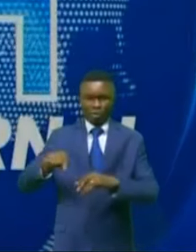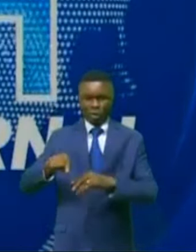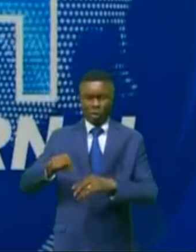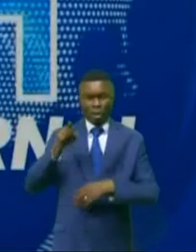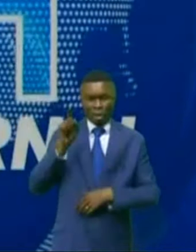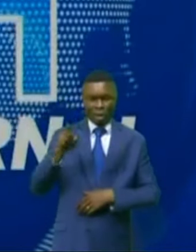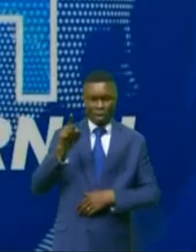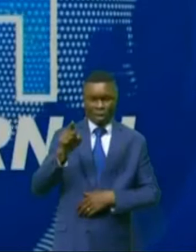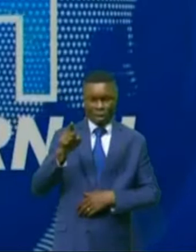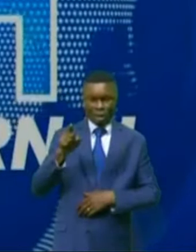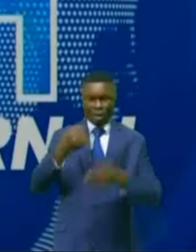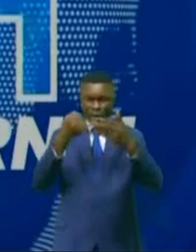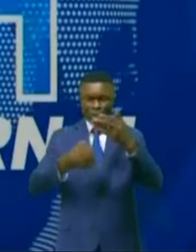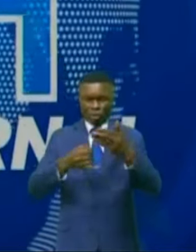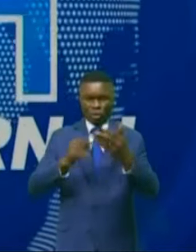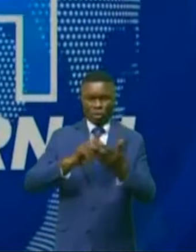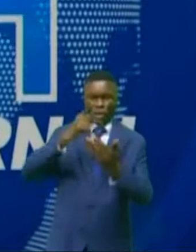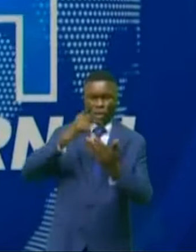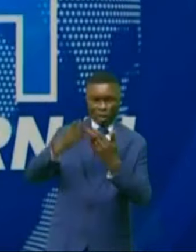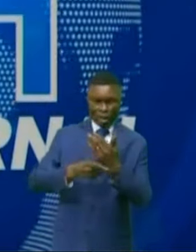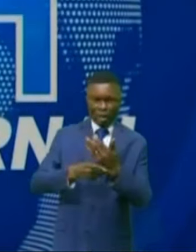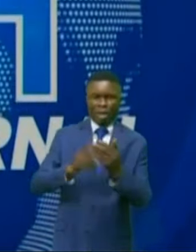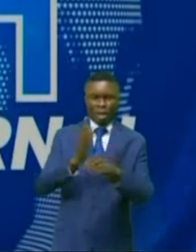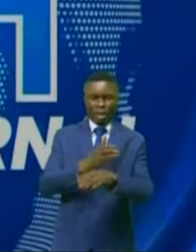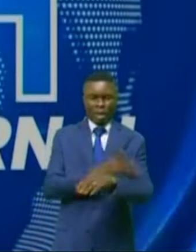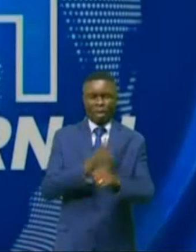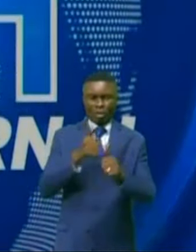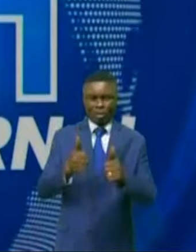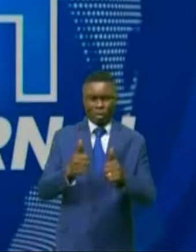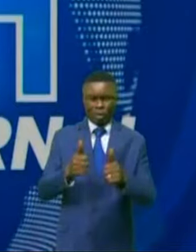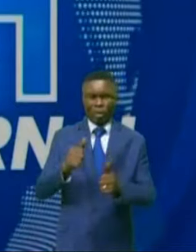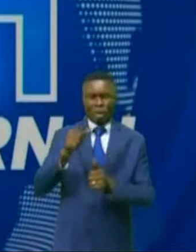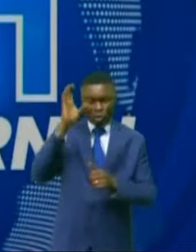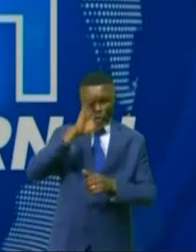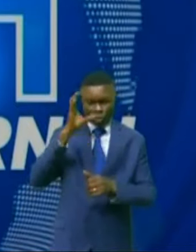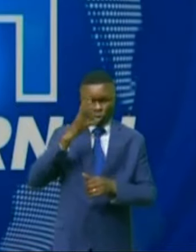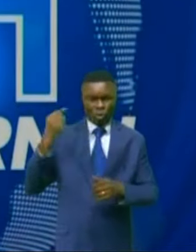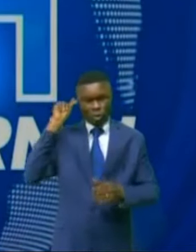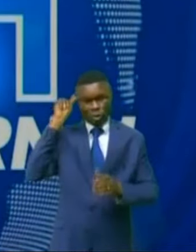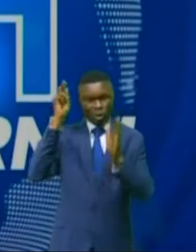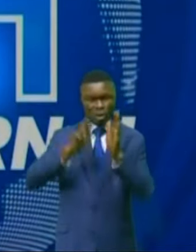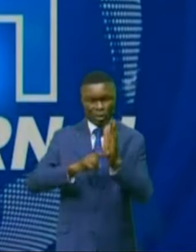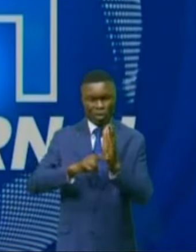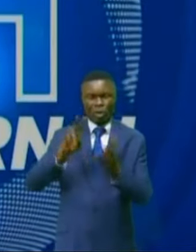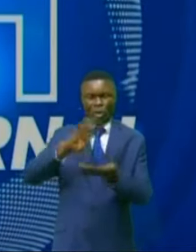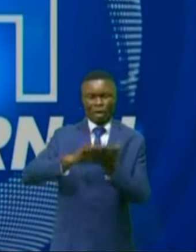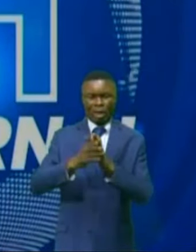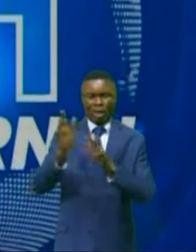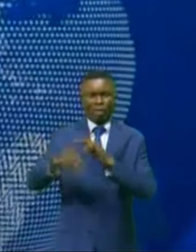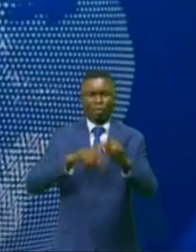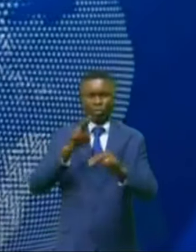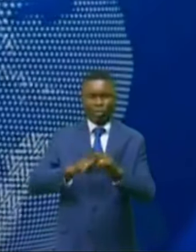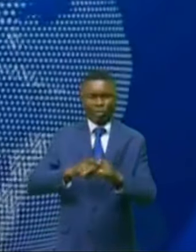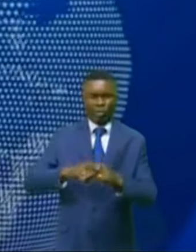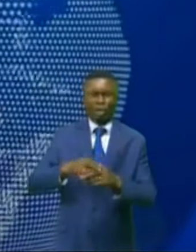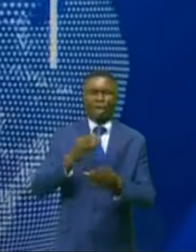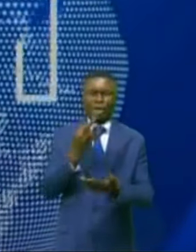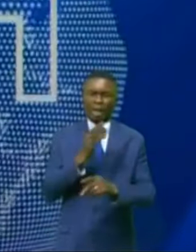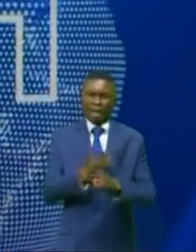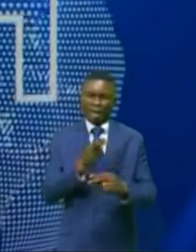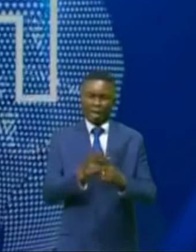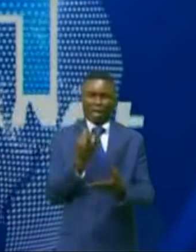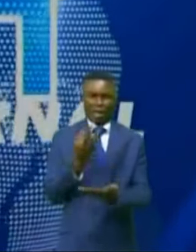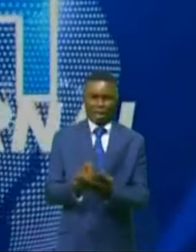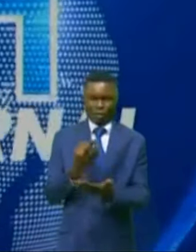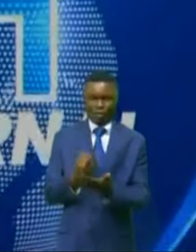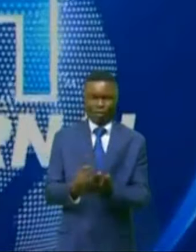Woods, une sixième revue de bon augure pour la quête du gouvernement vers la normalisation de la gestion financière. On